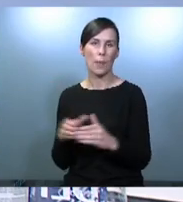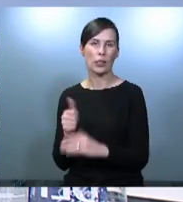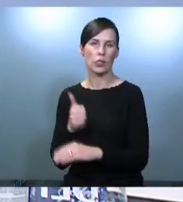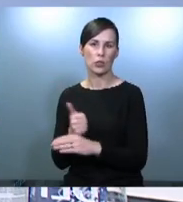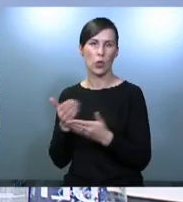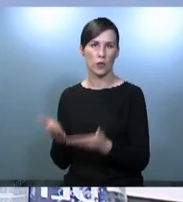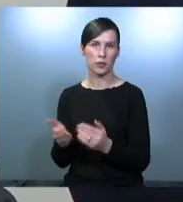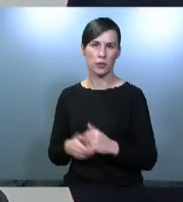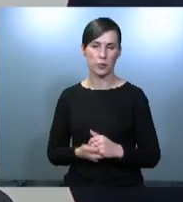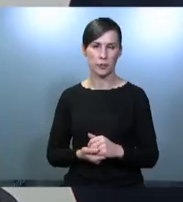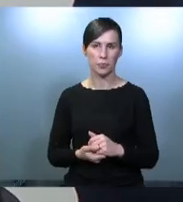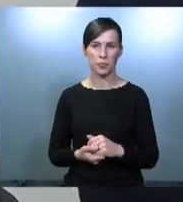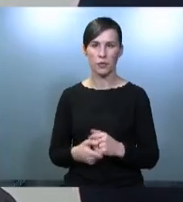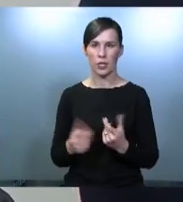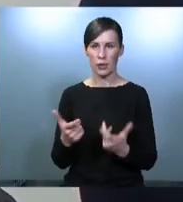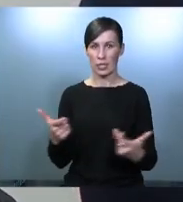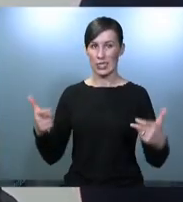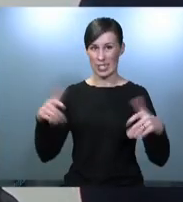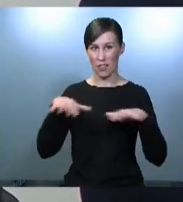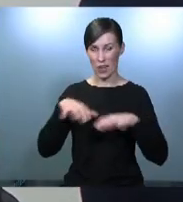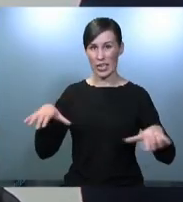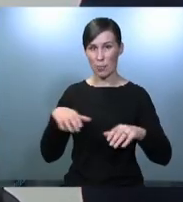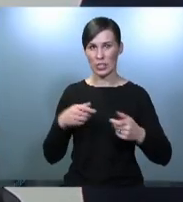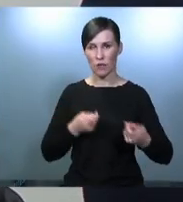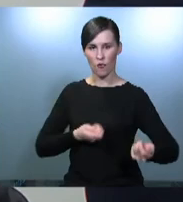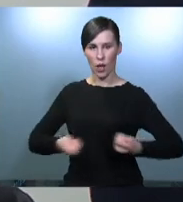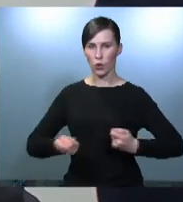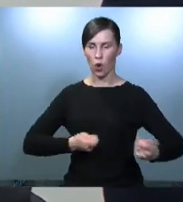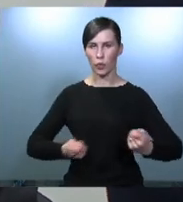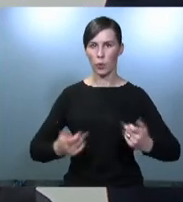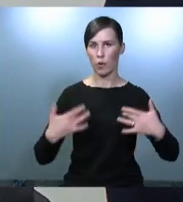minėjau, savivaldybės vadovai neturi nusišalinti nuo